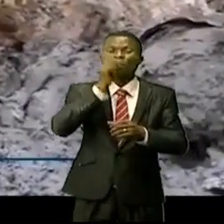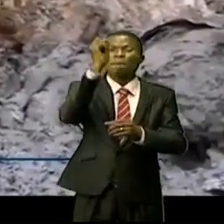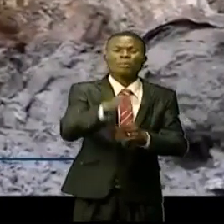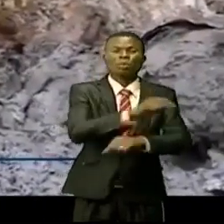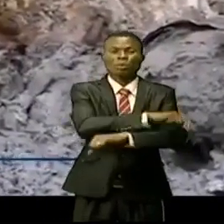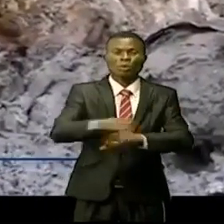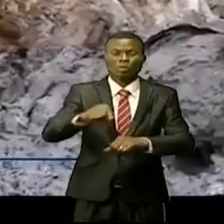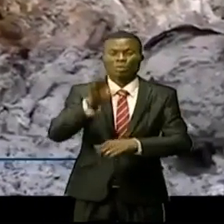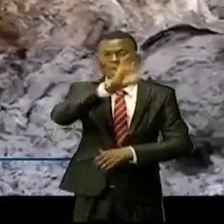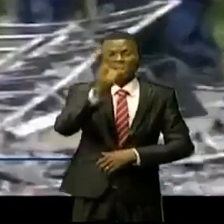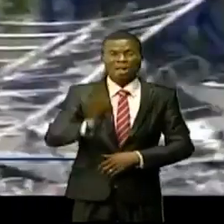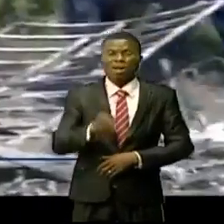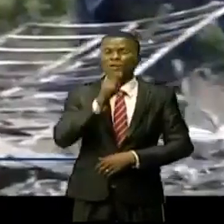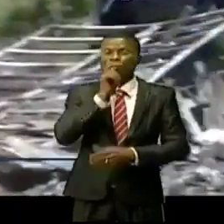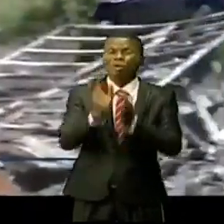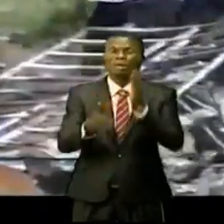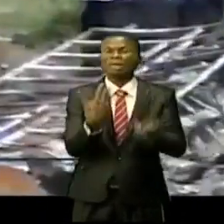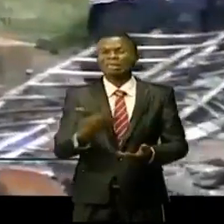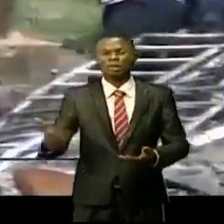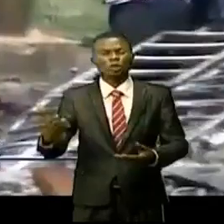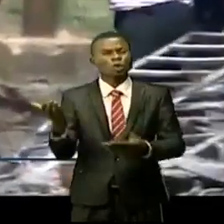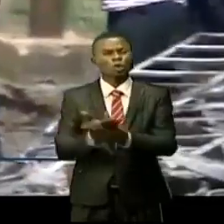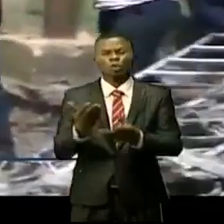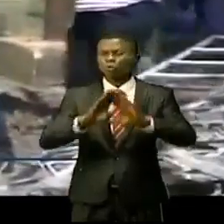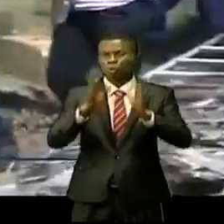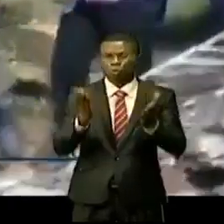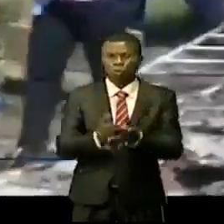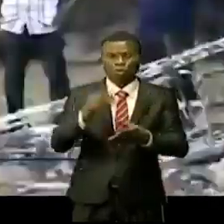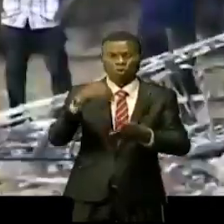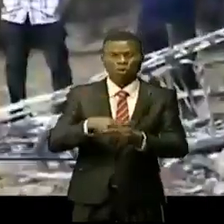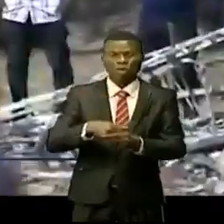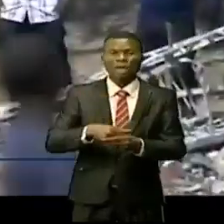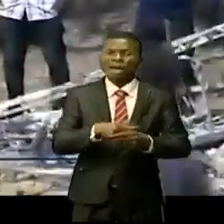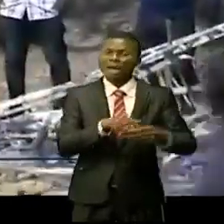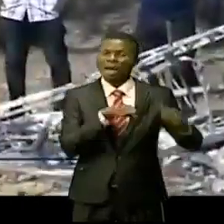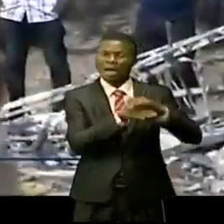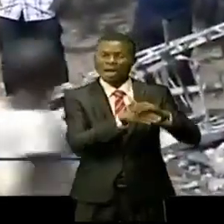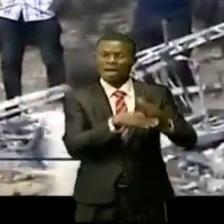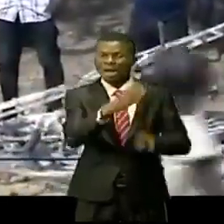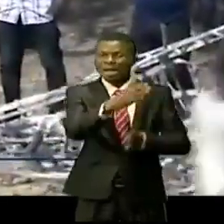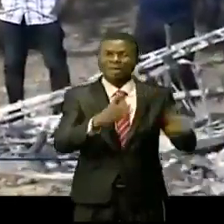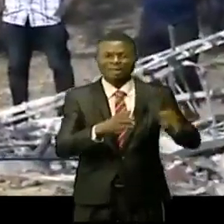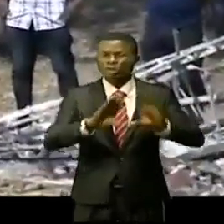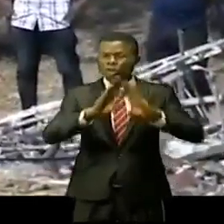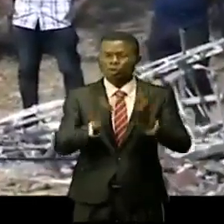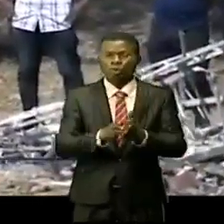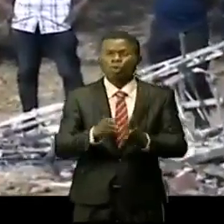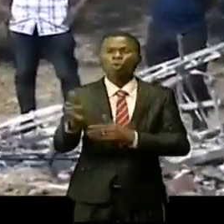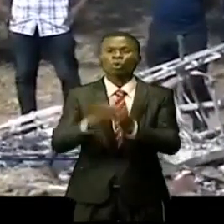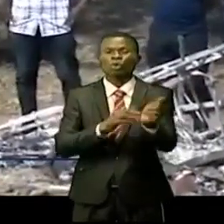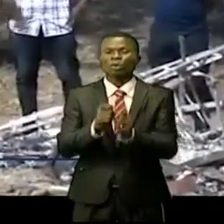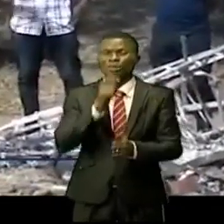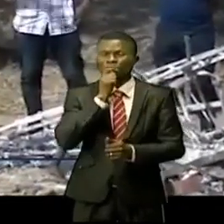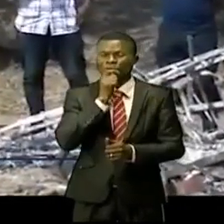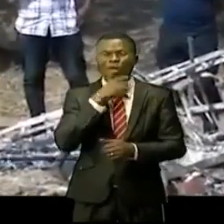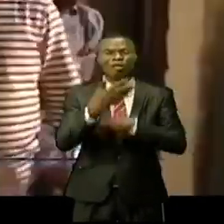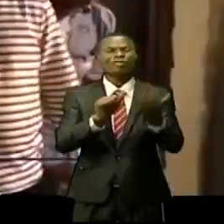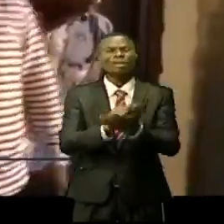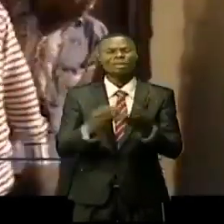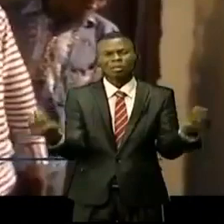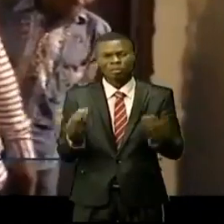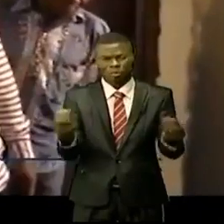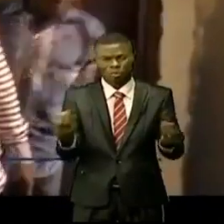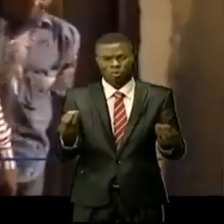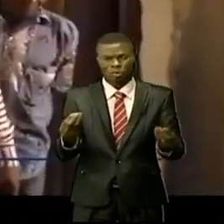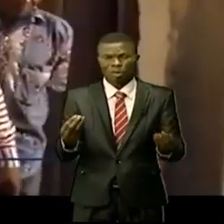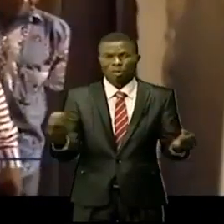de la commune. Matériel et argent se trouvant dans le coffre-fort, tout calciné. Mais pourquoi un tel acte? C'est tout